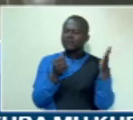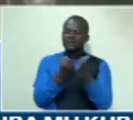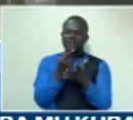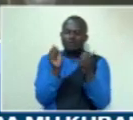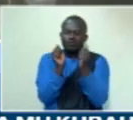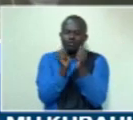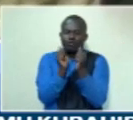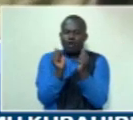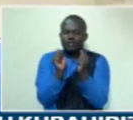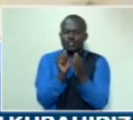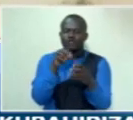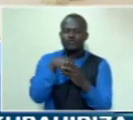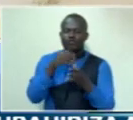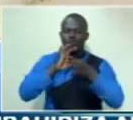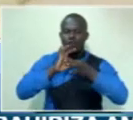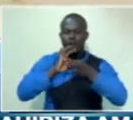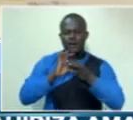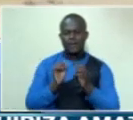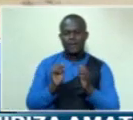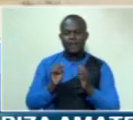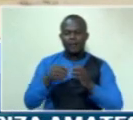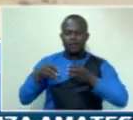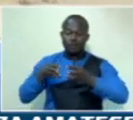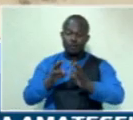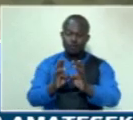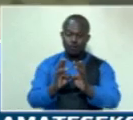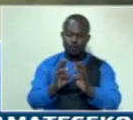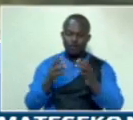ubukonje muri uwo mubano, ku buryo